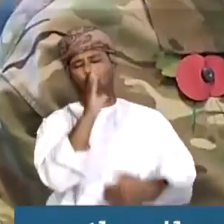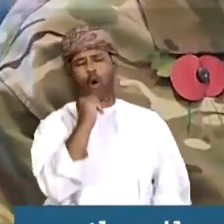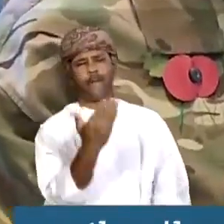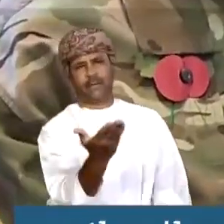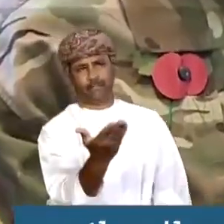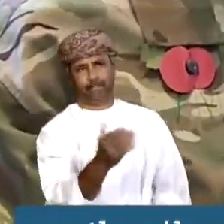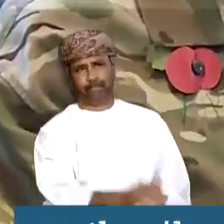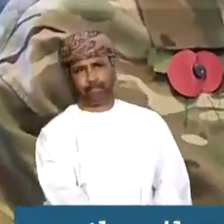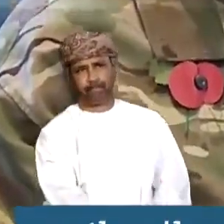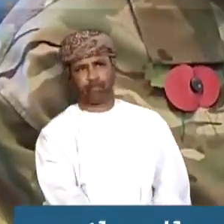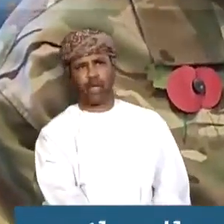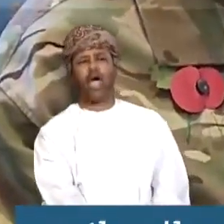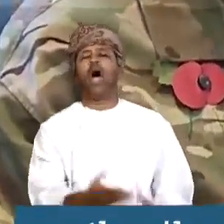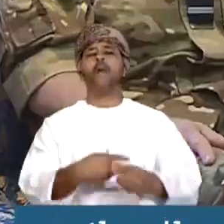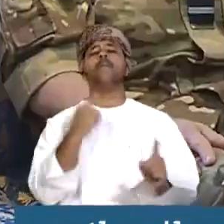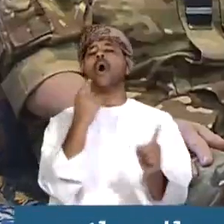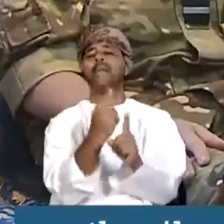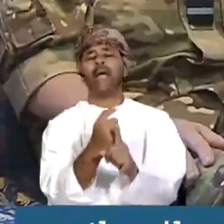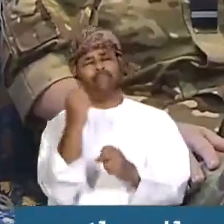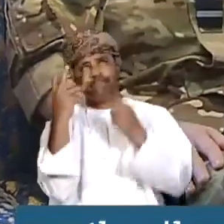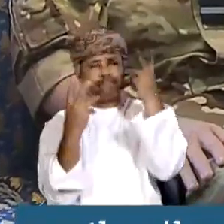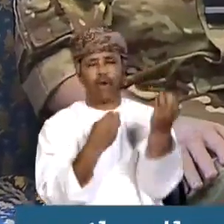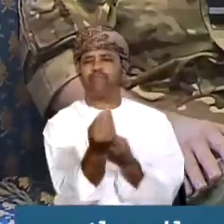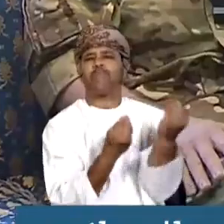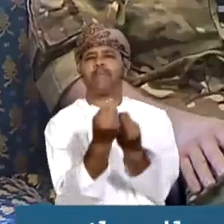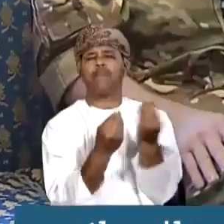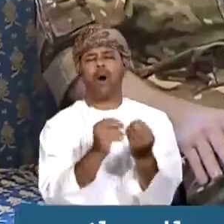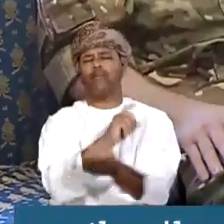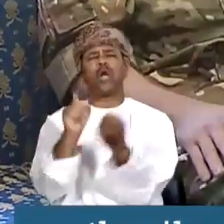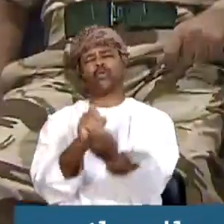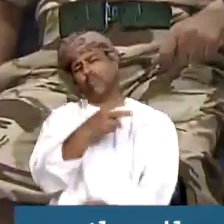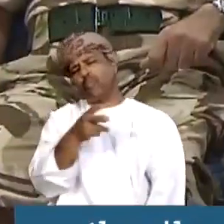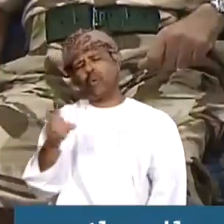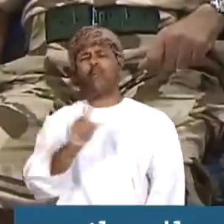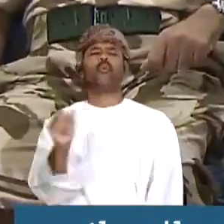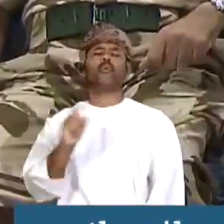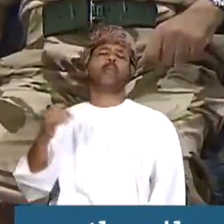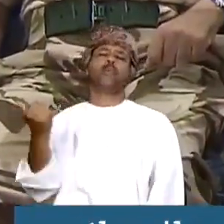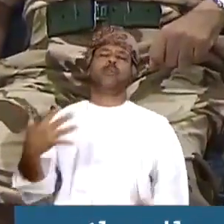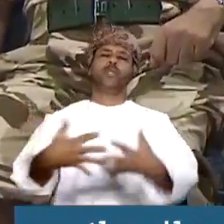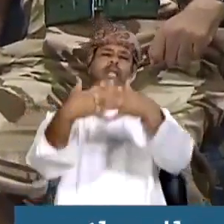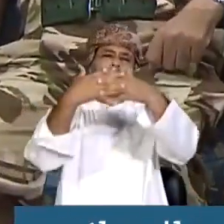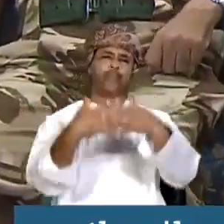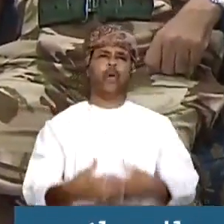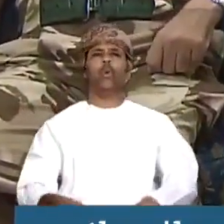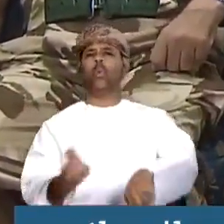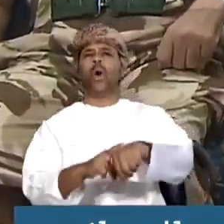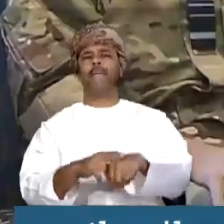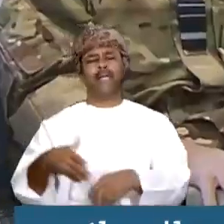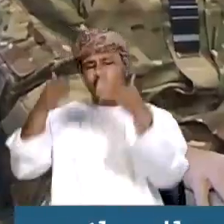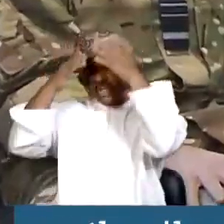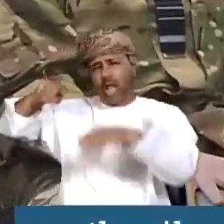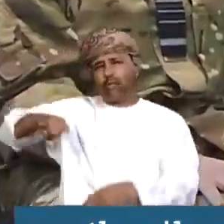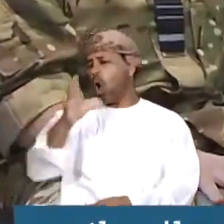حاليا. وقد تم خلال المقابلة تبادل وجهات النظر ومناقشة عدد من الأمور ذات الاهتمام المشترك بين سلاح